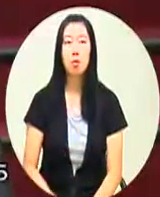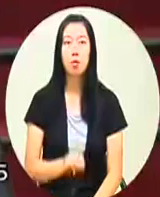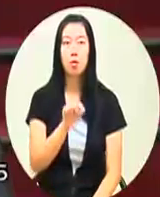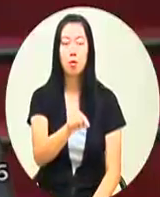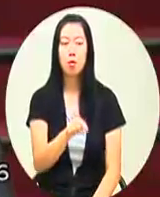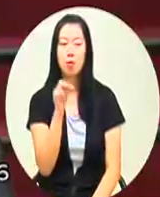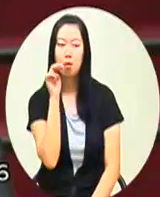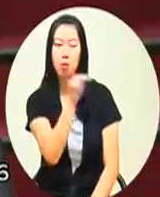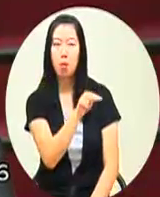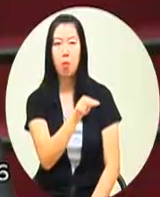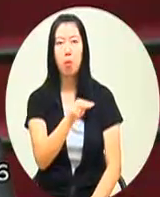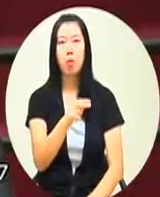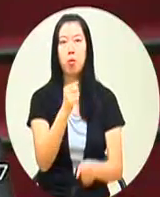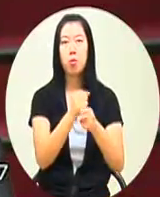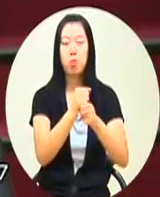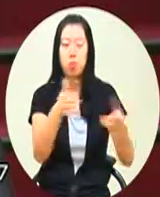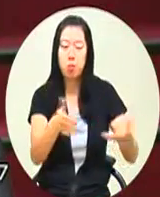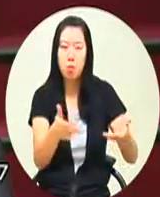效的工程。